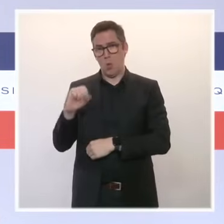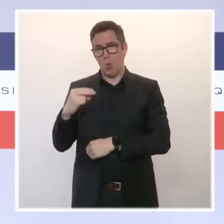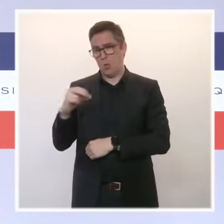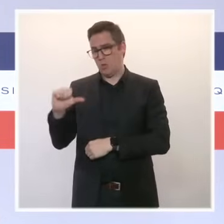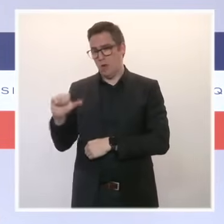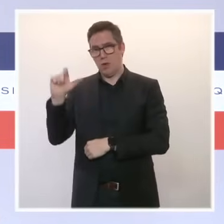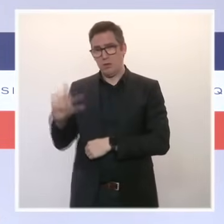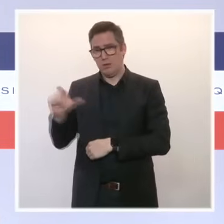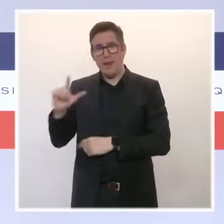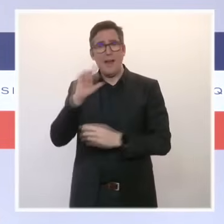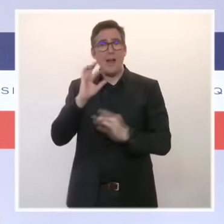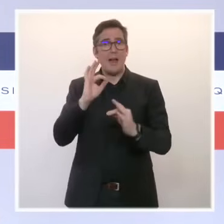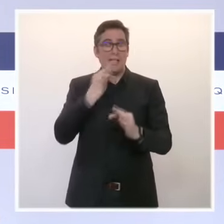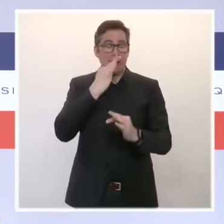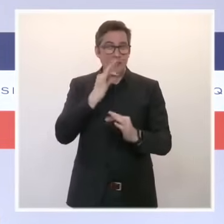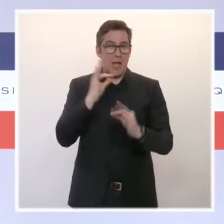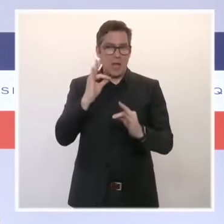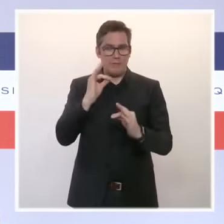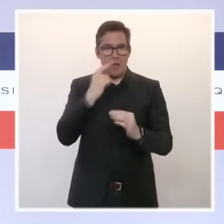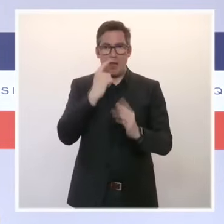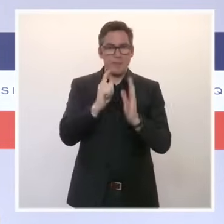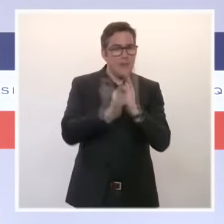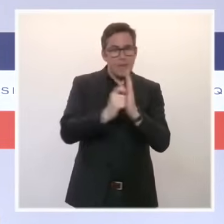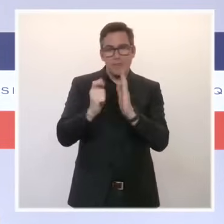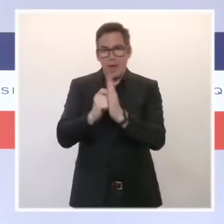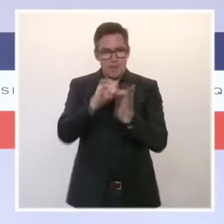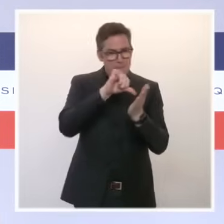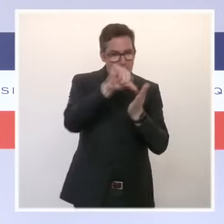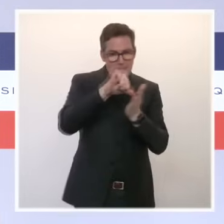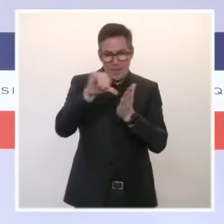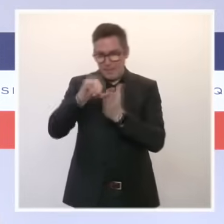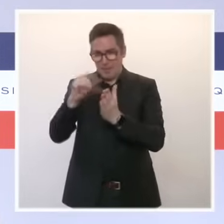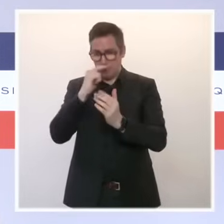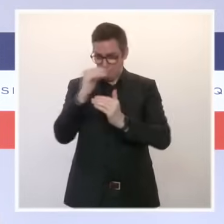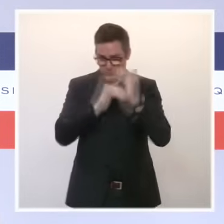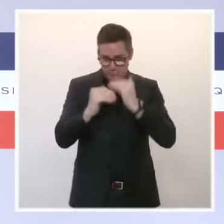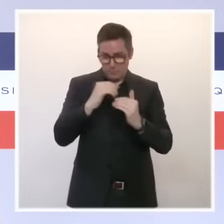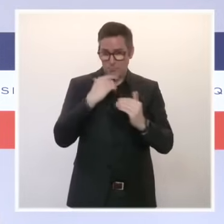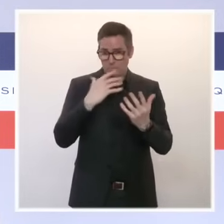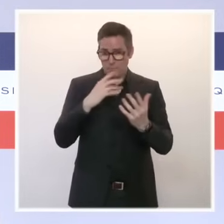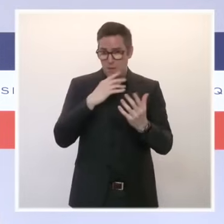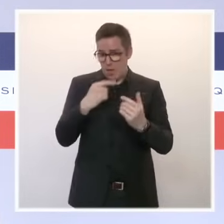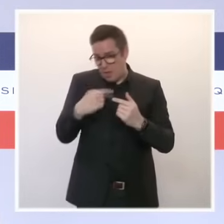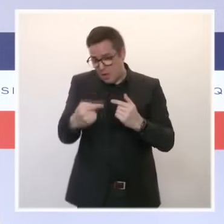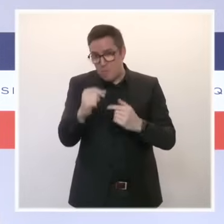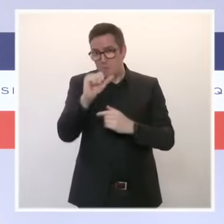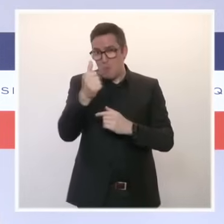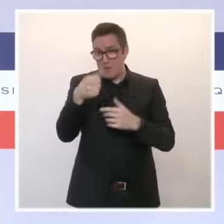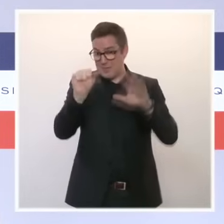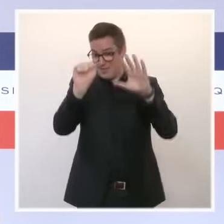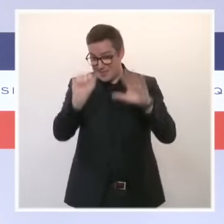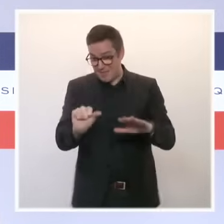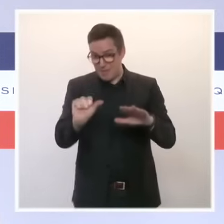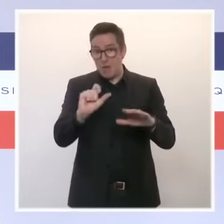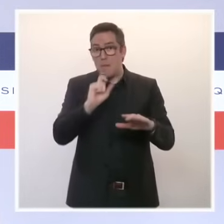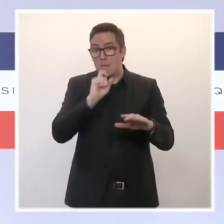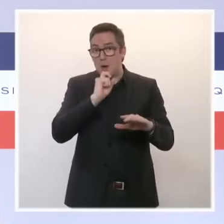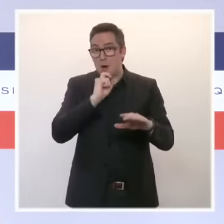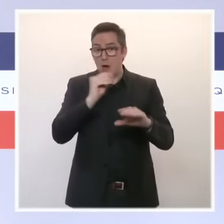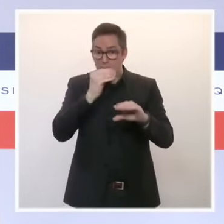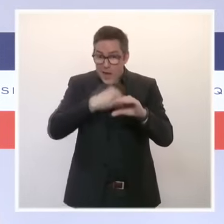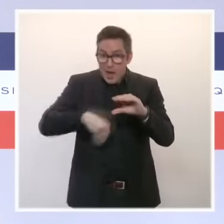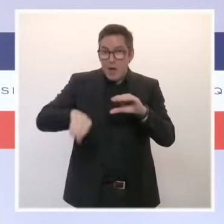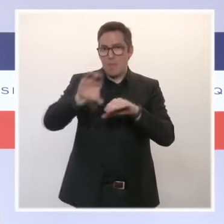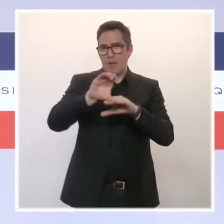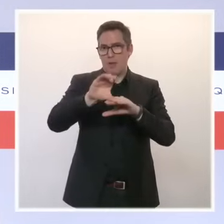Sur la programmation des soutiens, il n pas eu de changement, mais il n pas eu de versement qui était prévu pour le premier semestre. Pardon, il n pas eu de versement complémentaire.